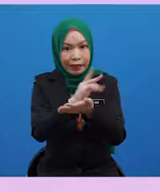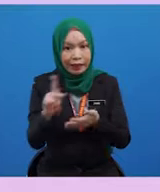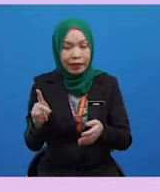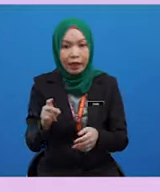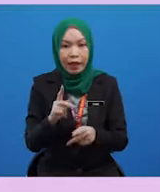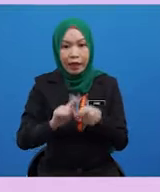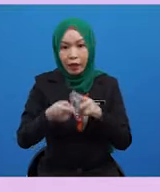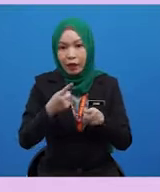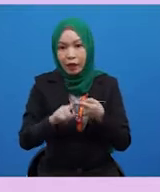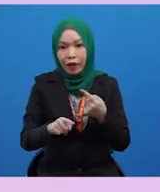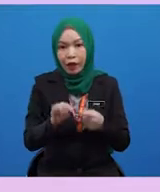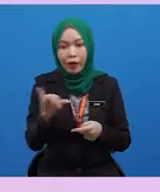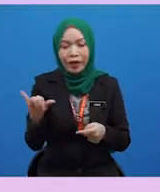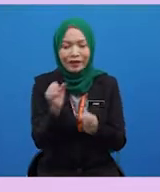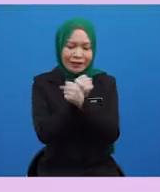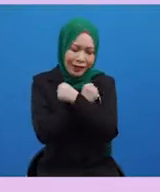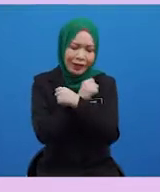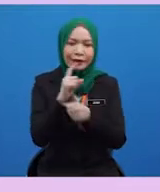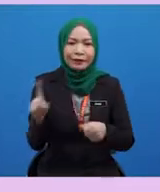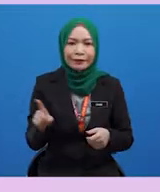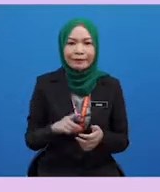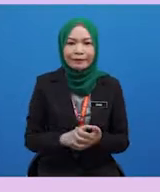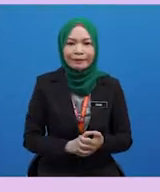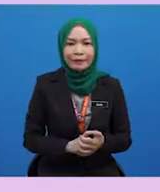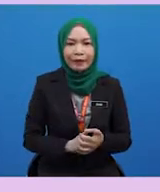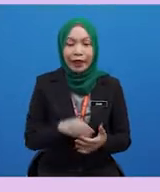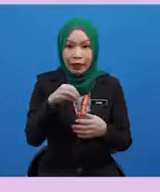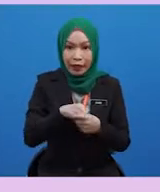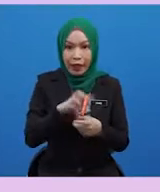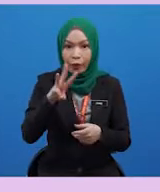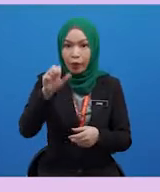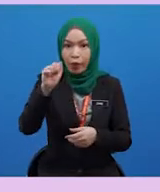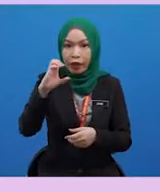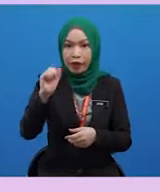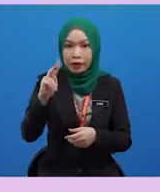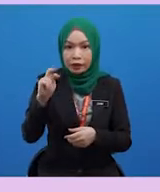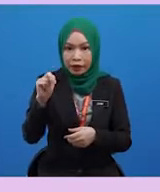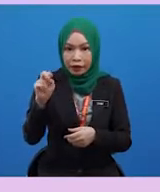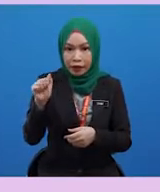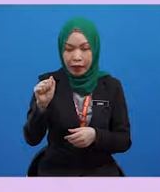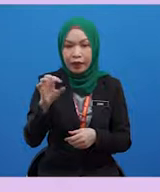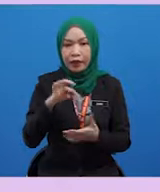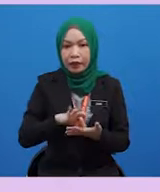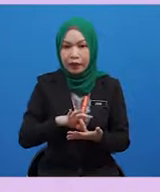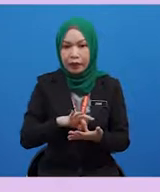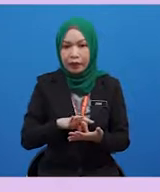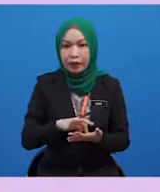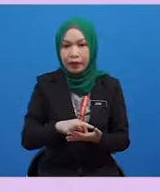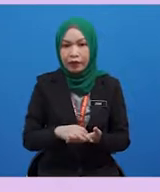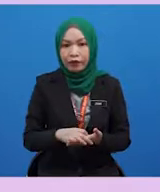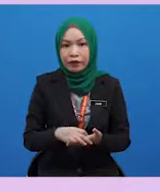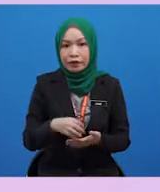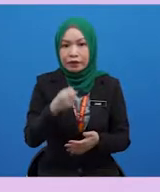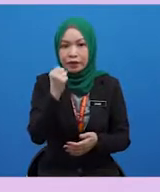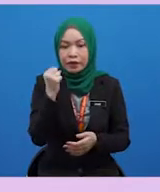kawan-kawannya amat menyayangi dia. Dalam wacana tersebut, frasa sifat sedemikian menggantikan